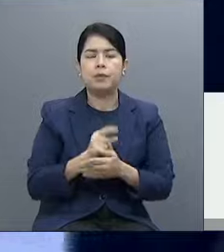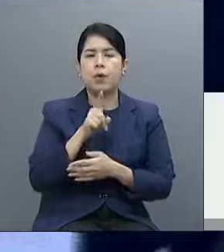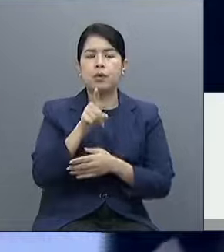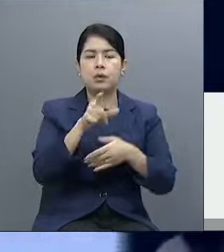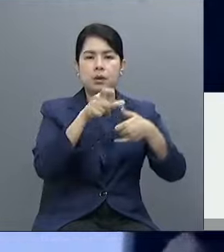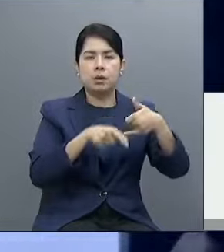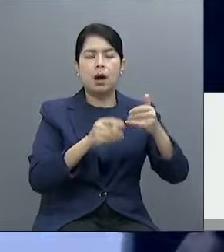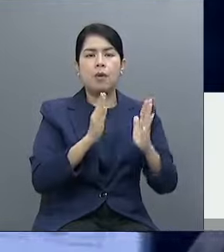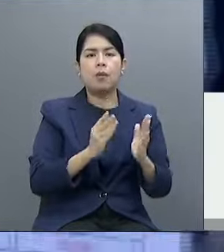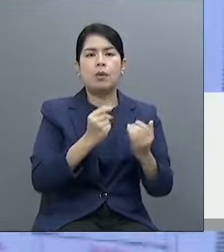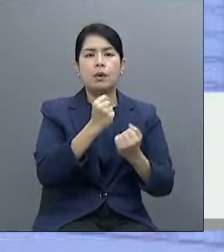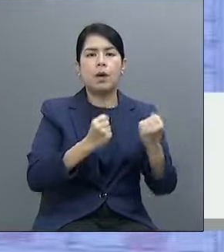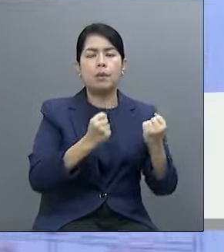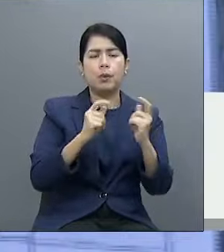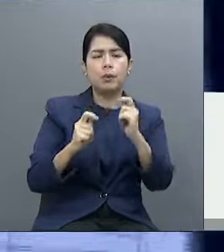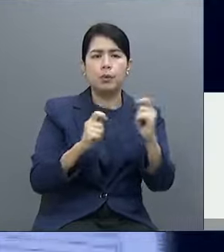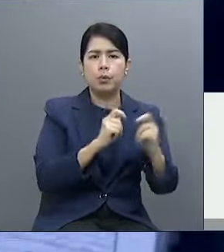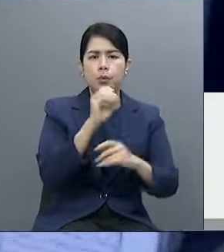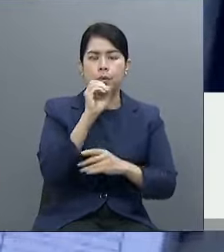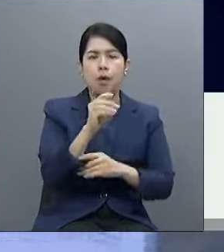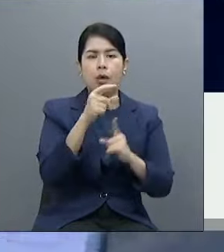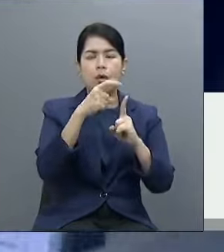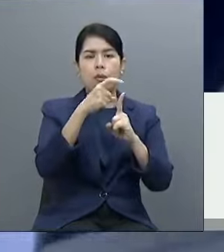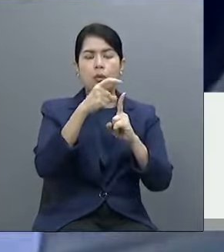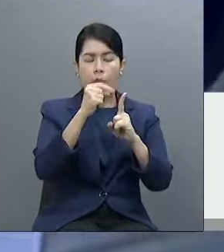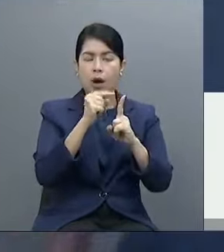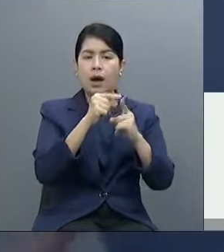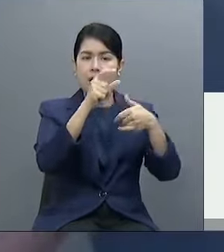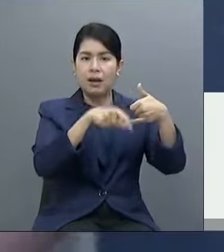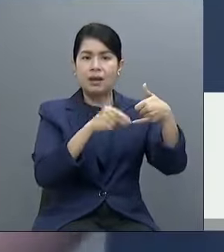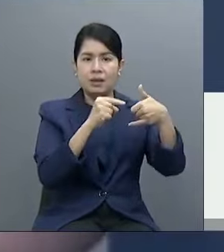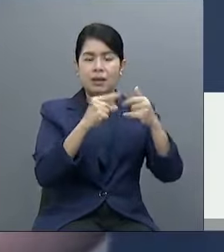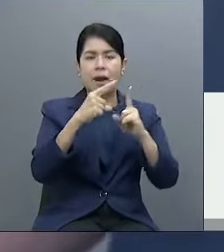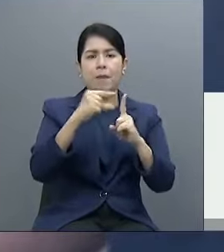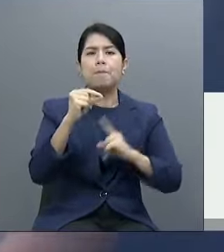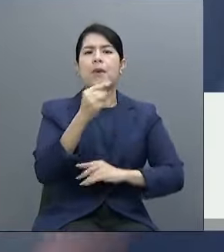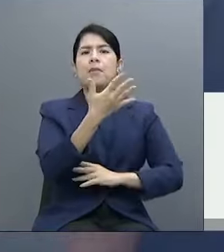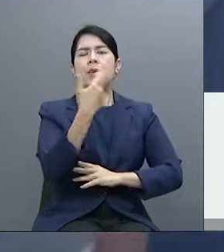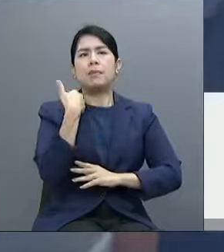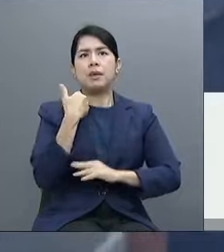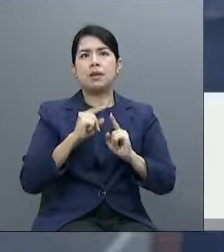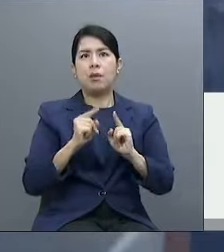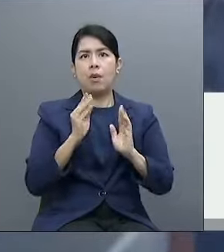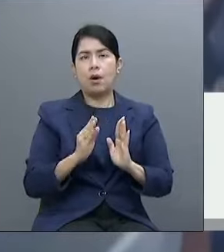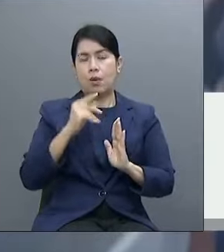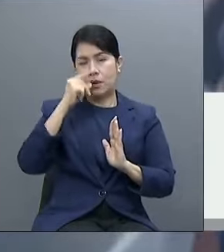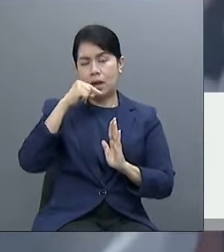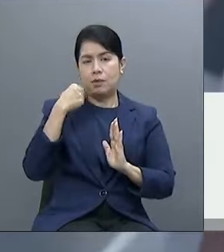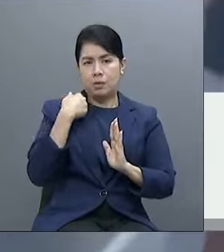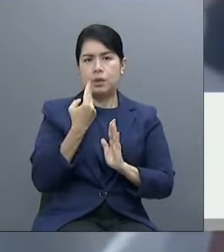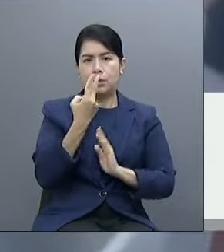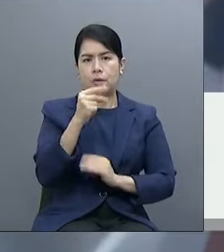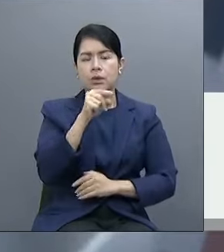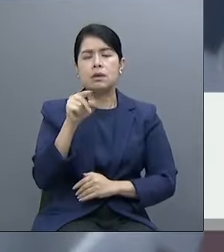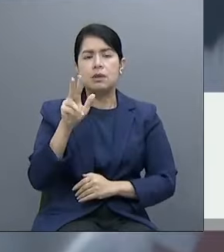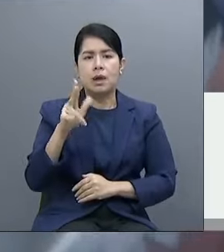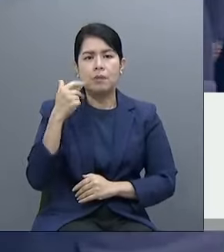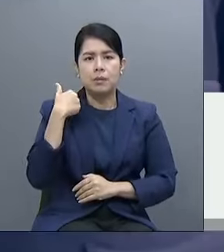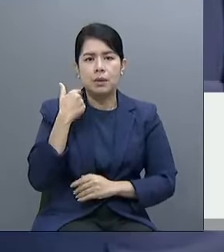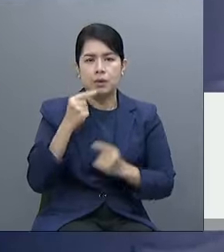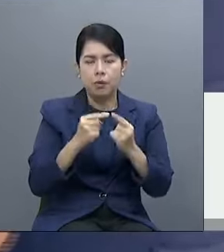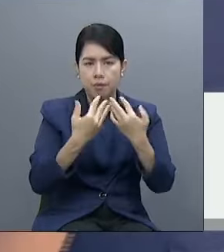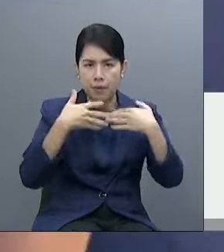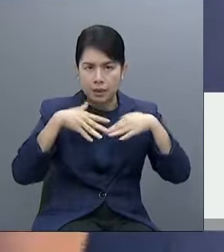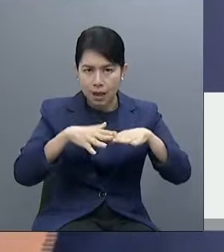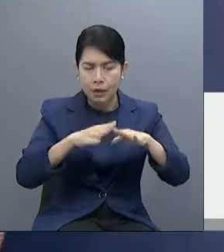กับนักท่องเที่ยวกลุ่มดังกล่าวแจ้งว่าไม่มีมัคคุเทศนะคะมีแค่พนักงานคนไทย 2-3คนที่มากับนักท่องเที่ยวกลุ่มนี้และคอยประสานใน